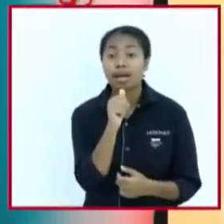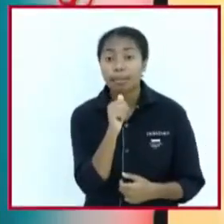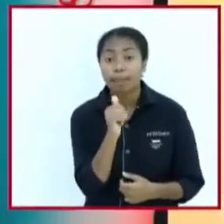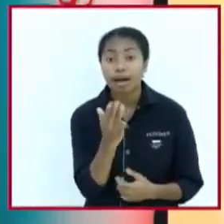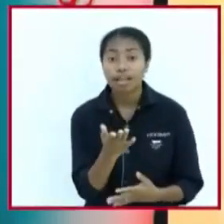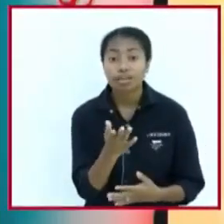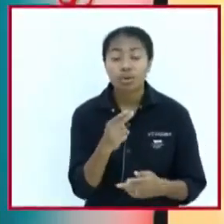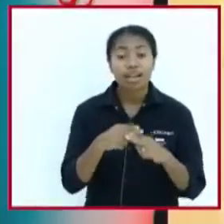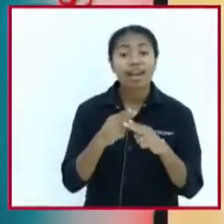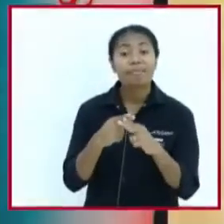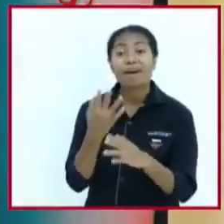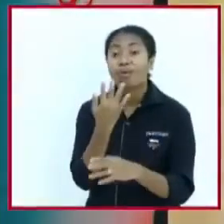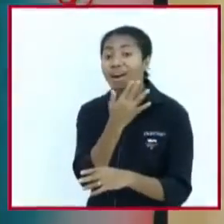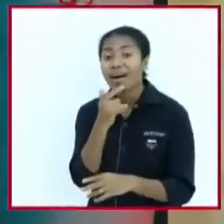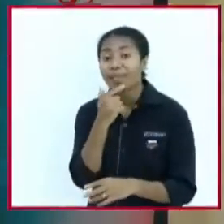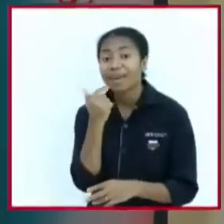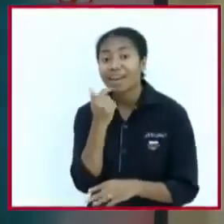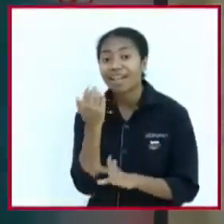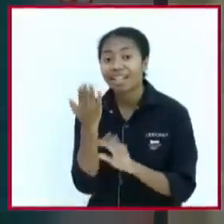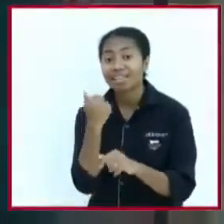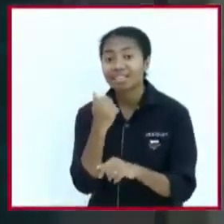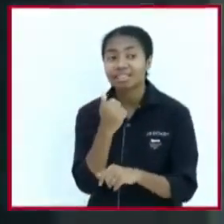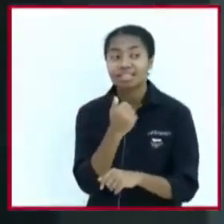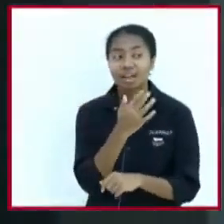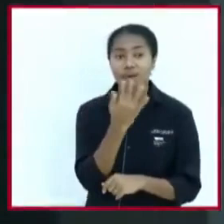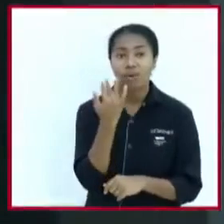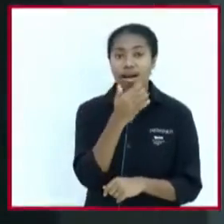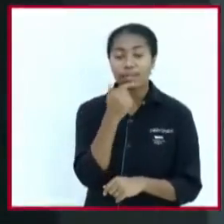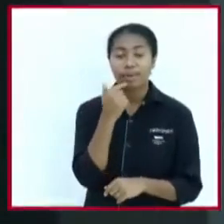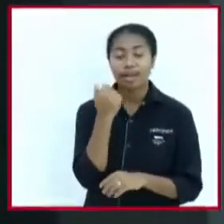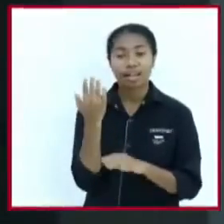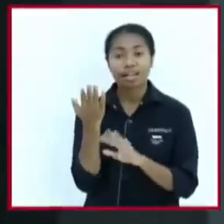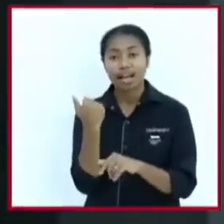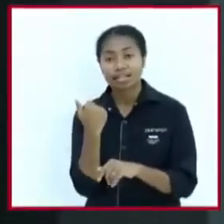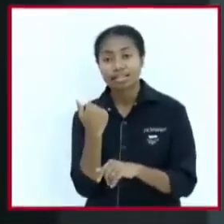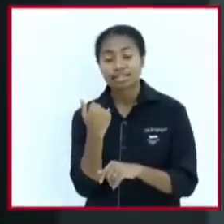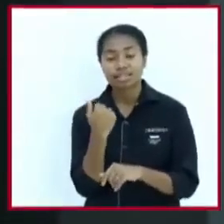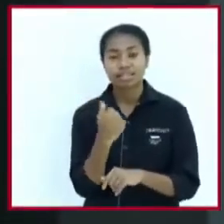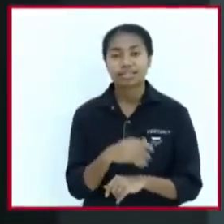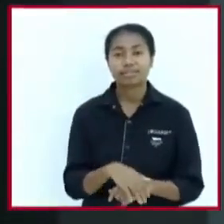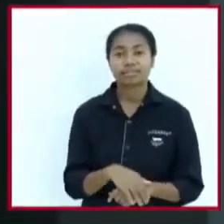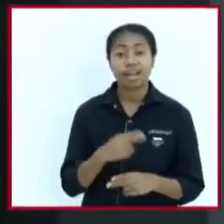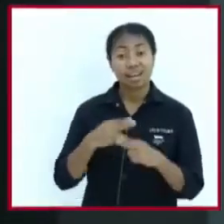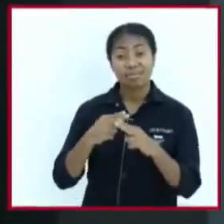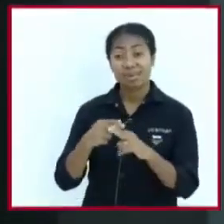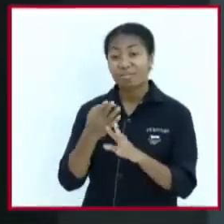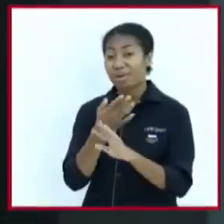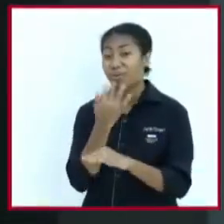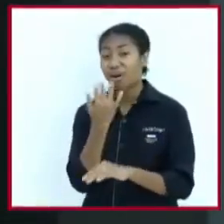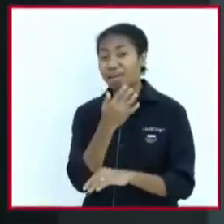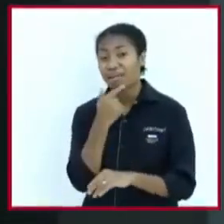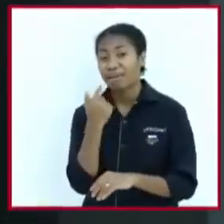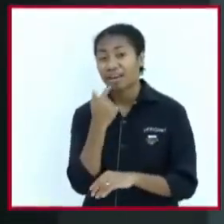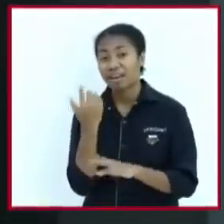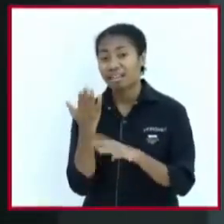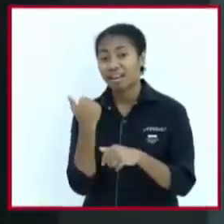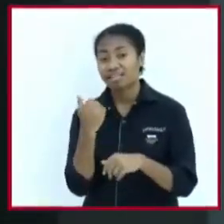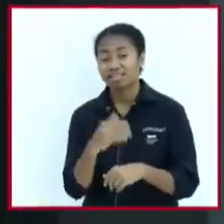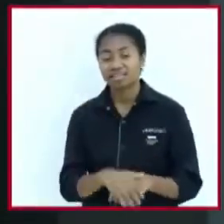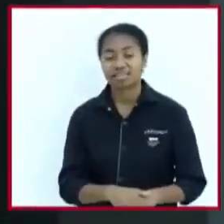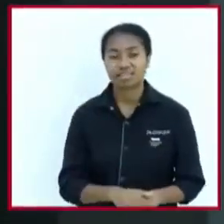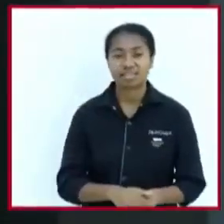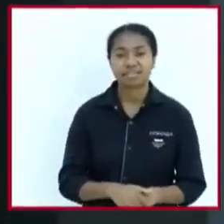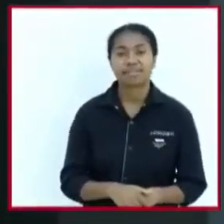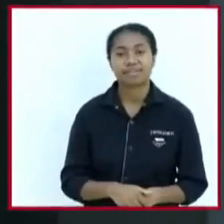Abraham Sara Ishak Yakub Yusuf Musa rahab gitu yang barat Simpson at Padang Samuel para nabi itulah saksi-saksi kita